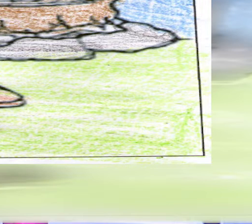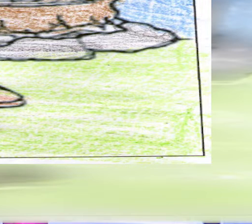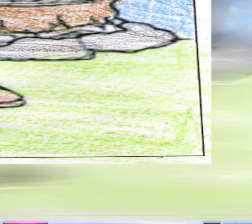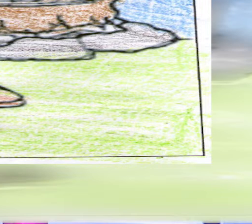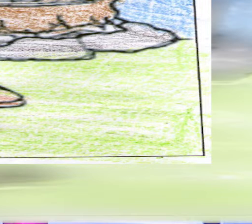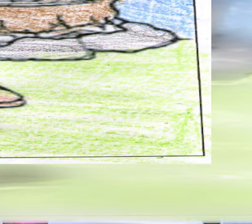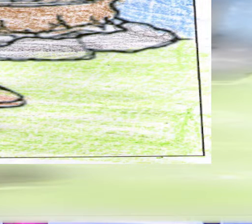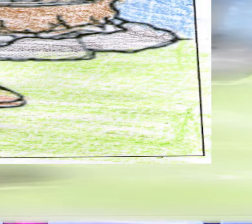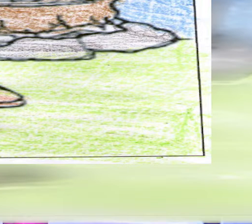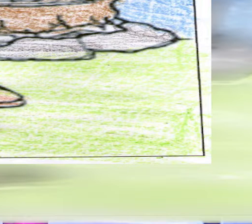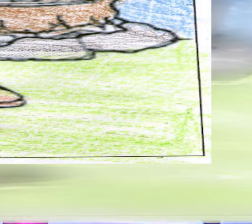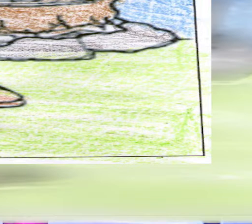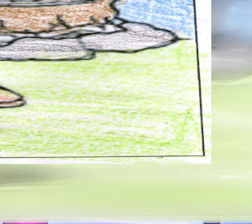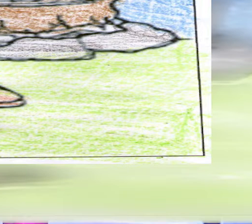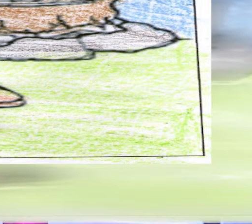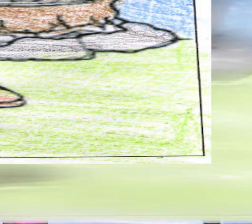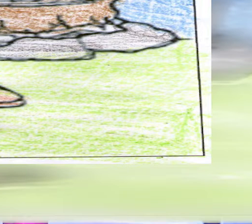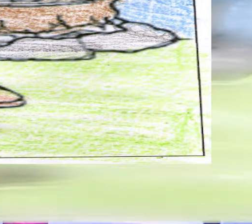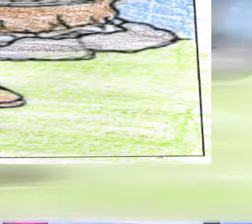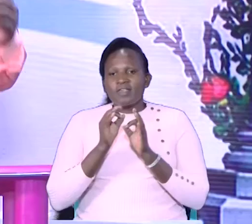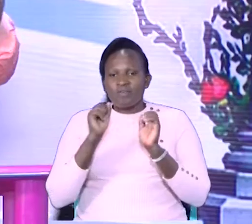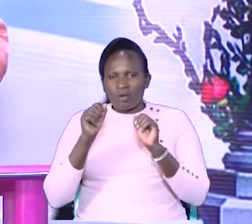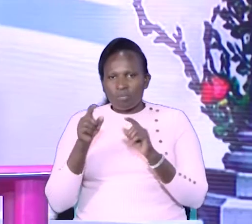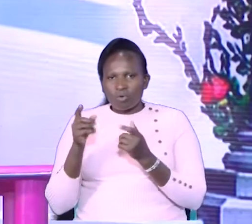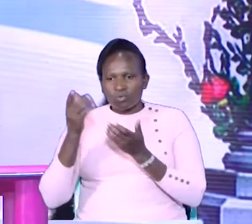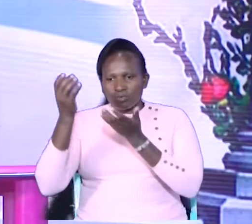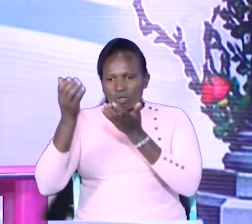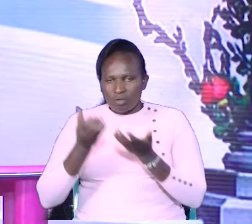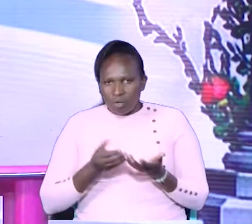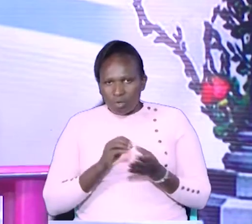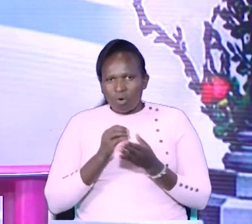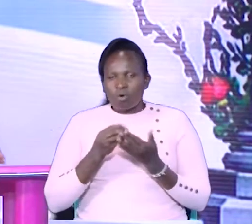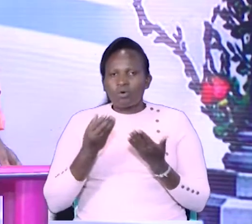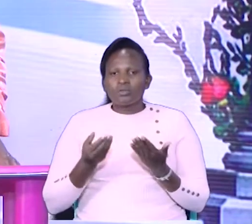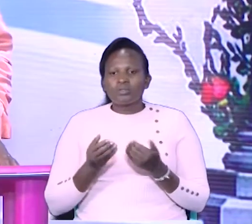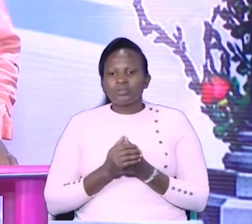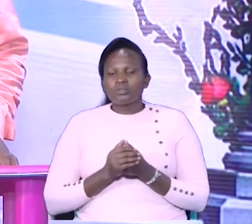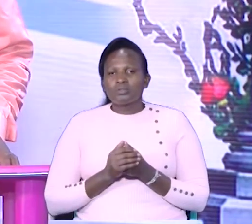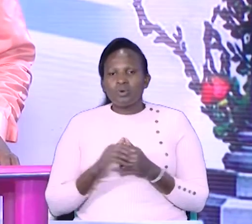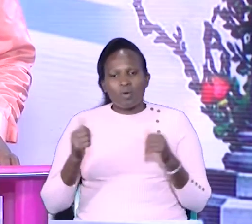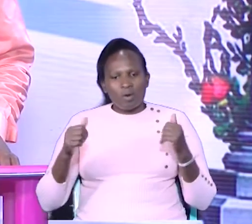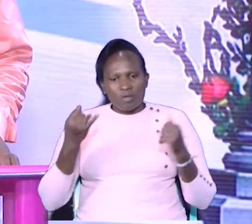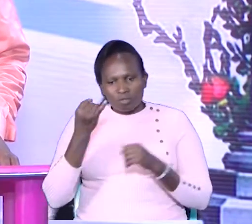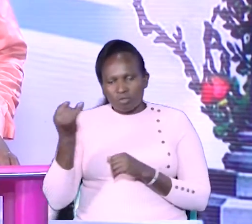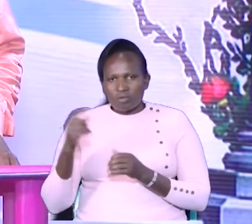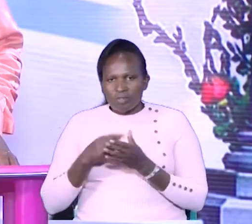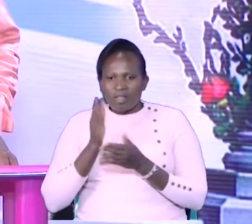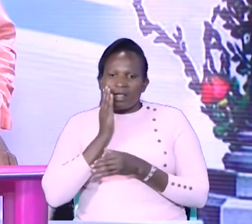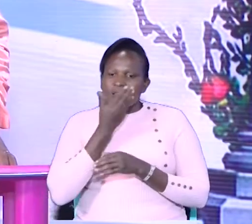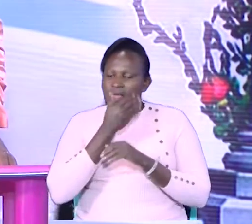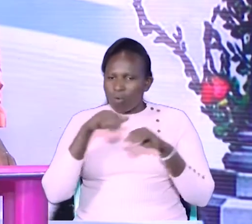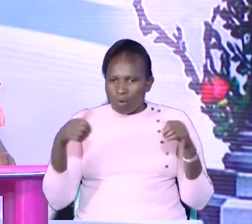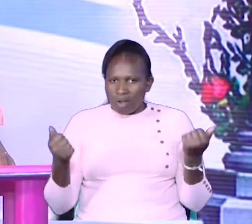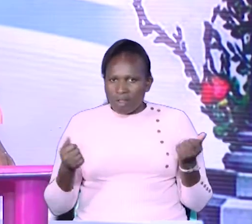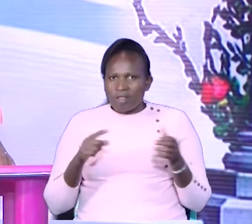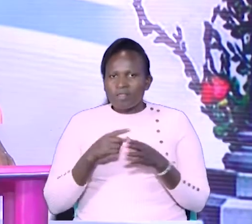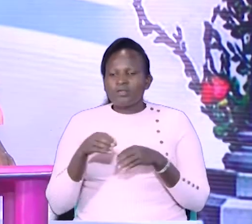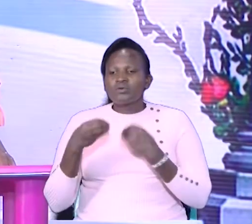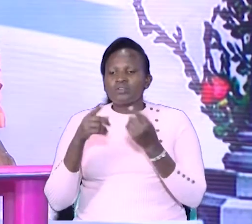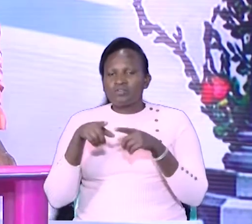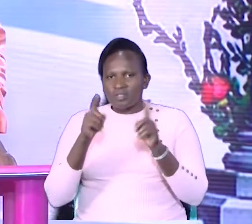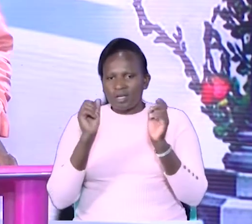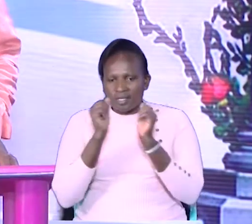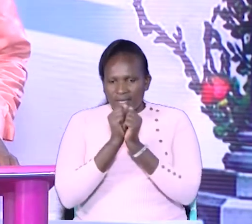battle field. Na kama uliweza kudownload ama ukaweza kujisholea tu vizuri na ukakala vizuri, uliweza kujipatia